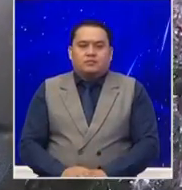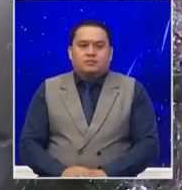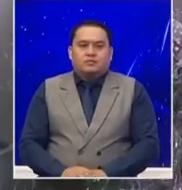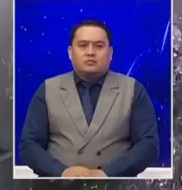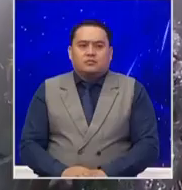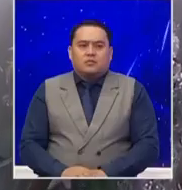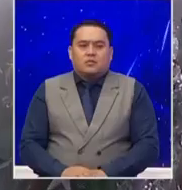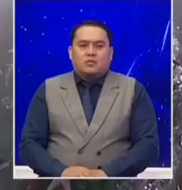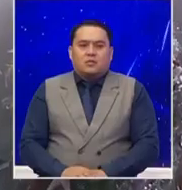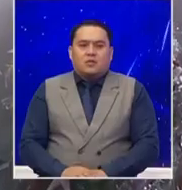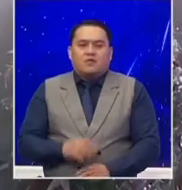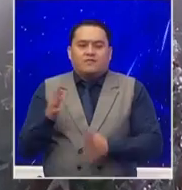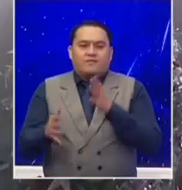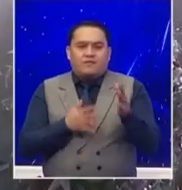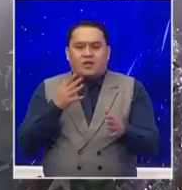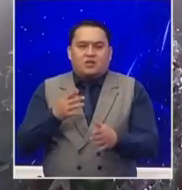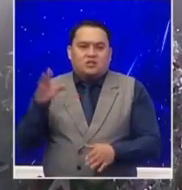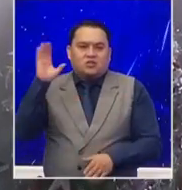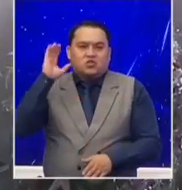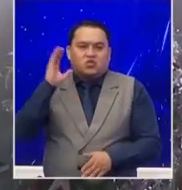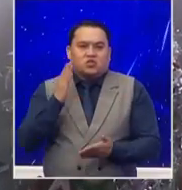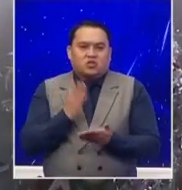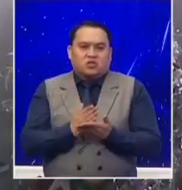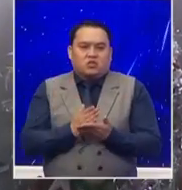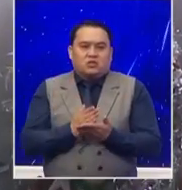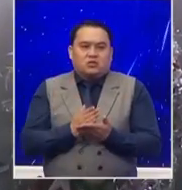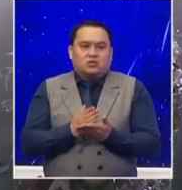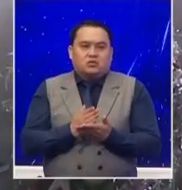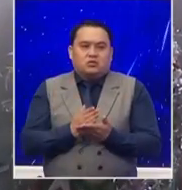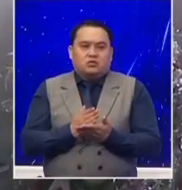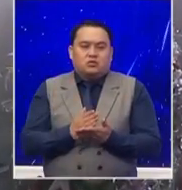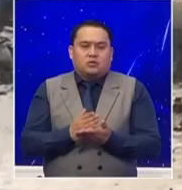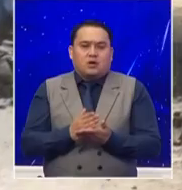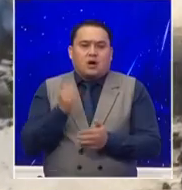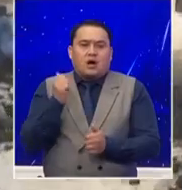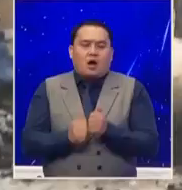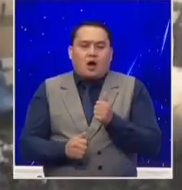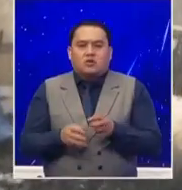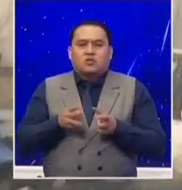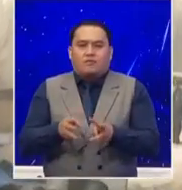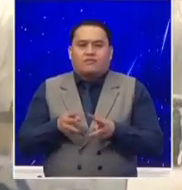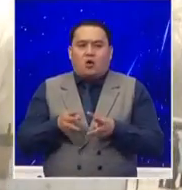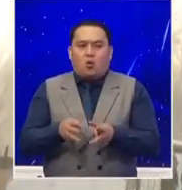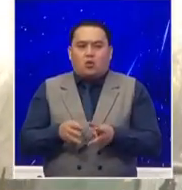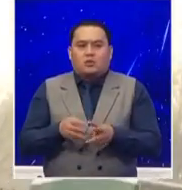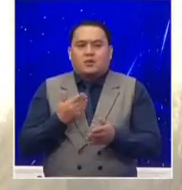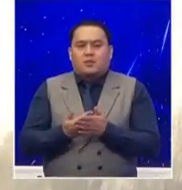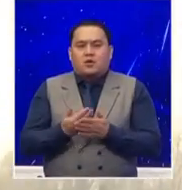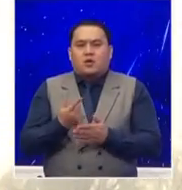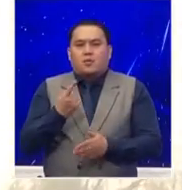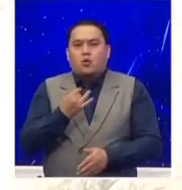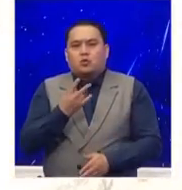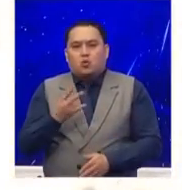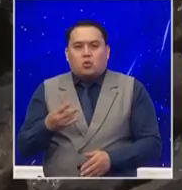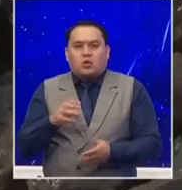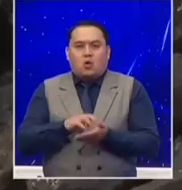дует. Когда ветер, аж слышно, как ветер это шумит. Ежедневно на обогрев многоэтажки уходит порядка полтонны